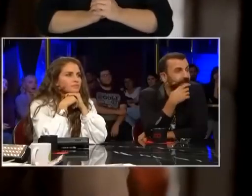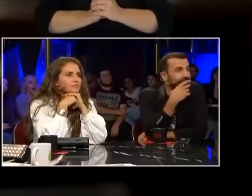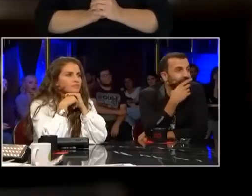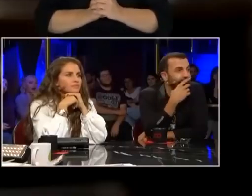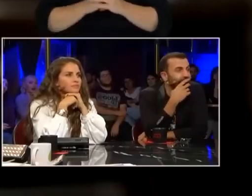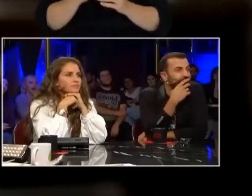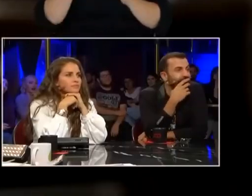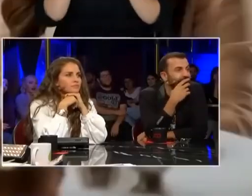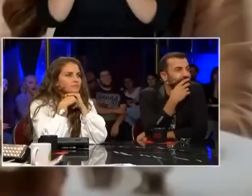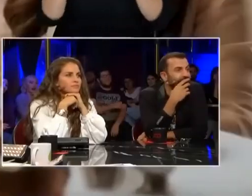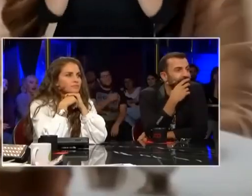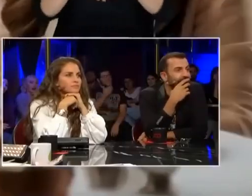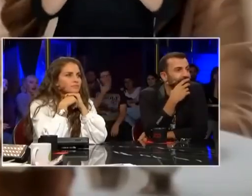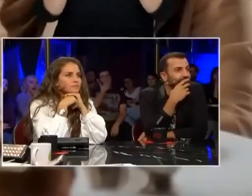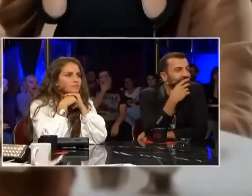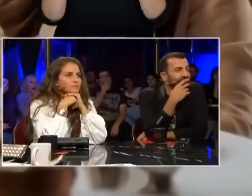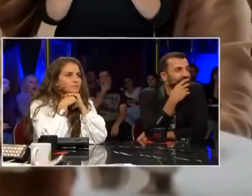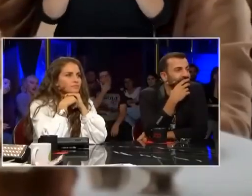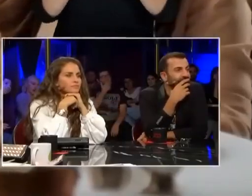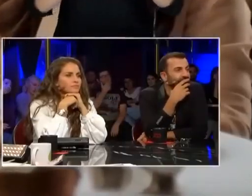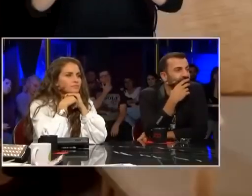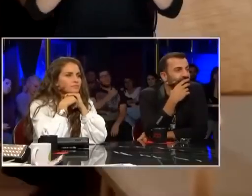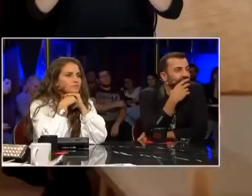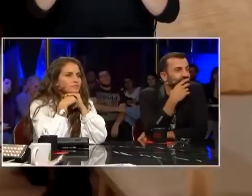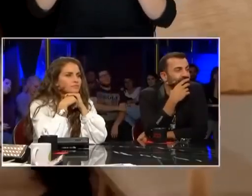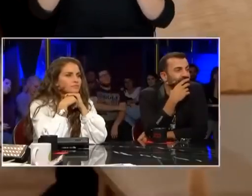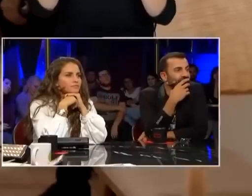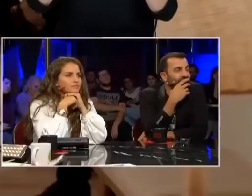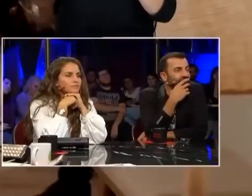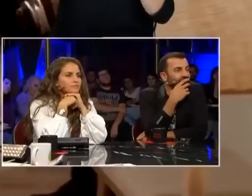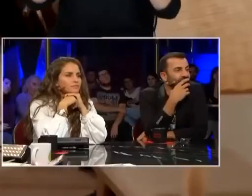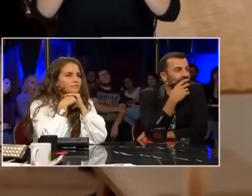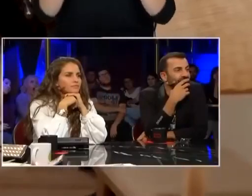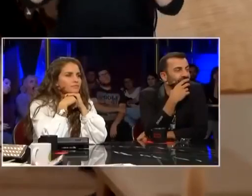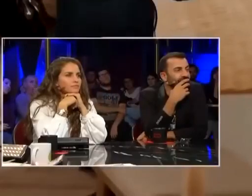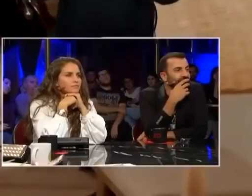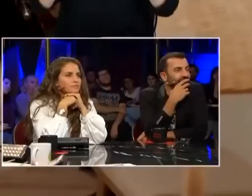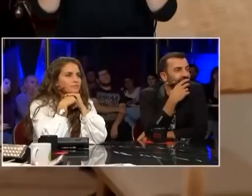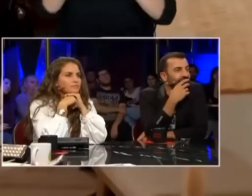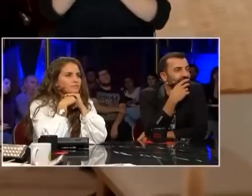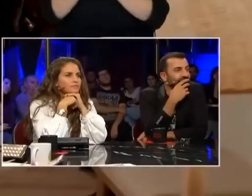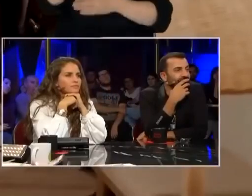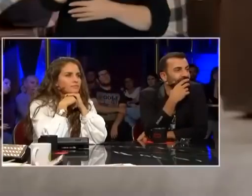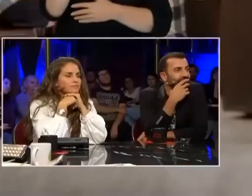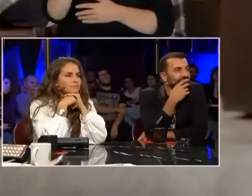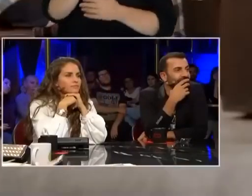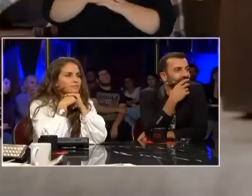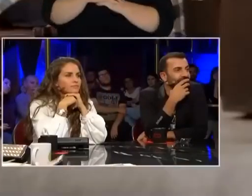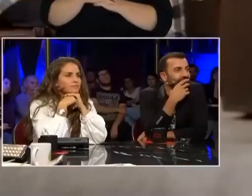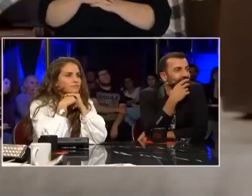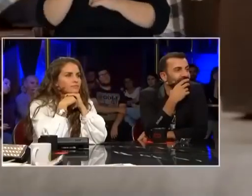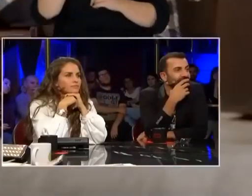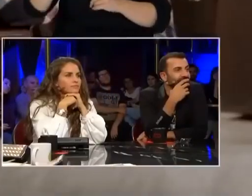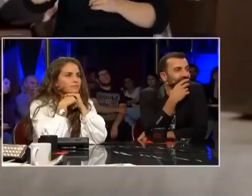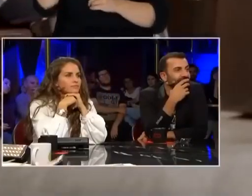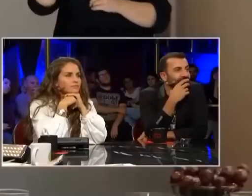Nesin? Lilian. Çalıştığım şirket Türkiye'de ofis açmaya karar verince. Merhaba. Merhaba. Bana